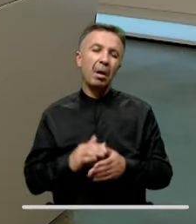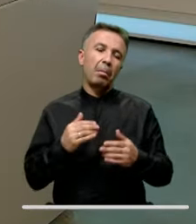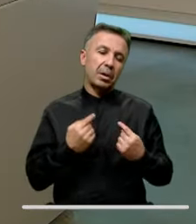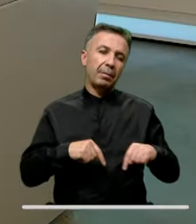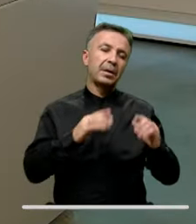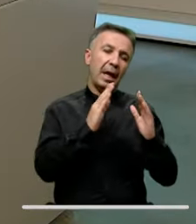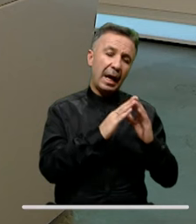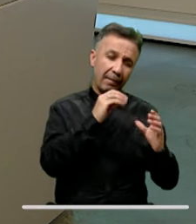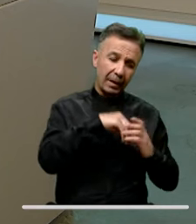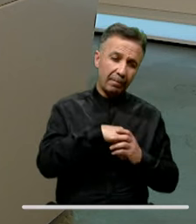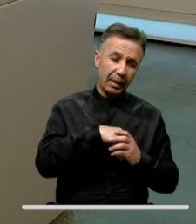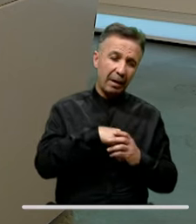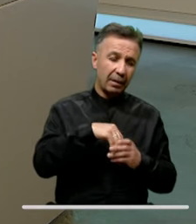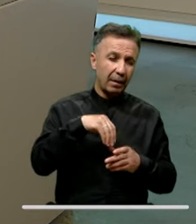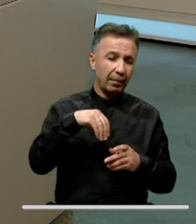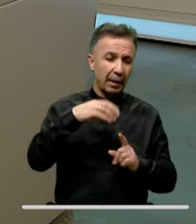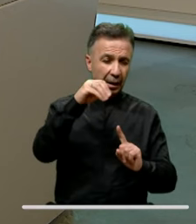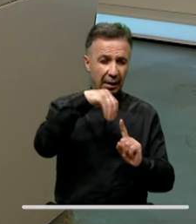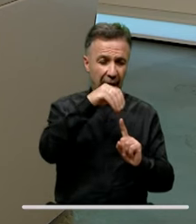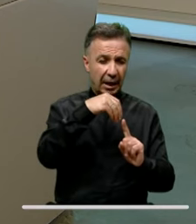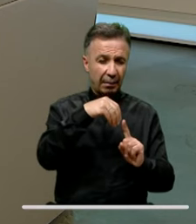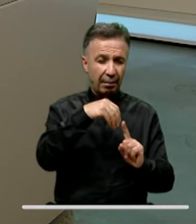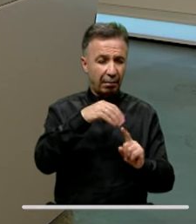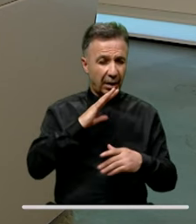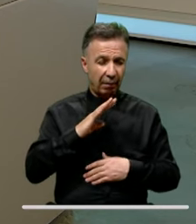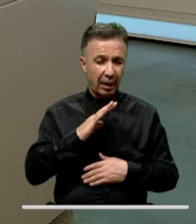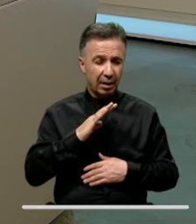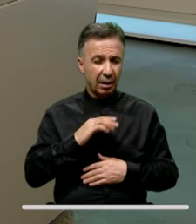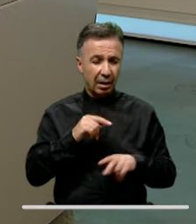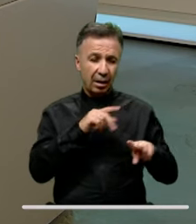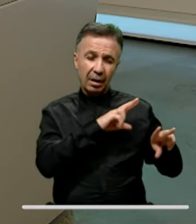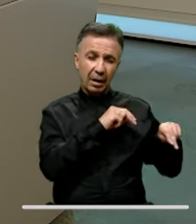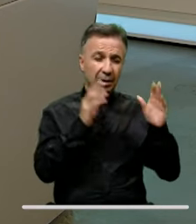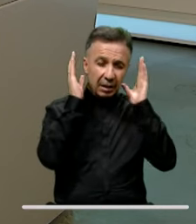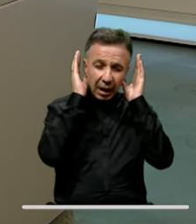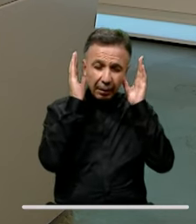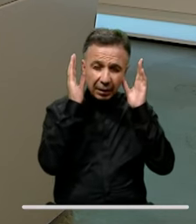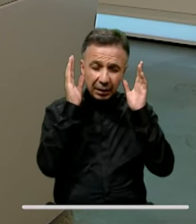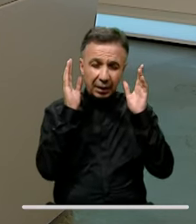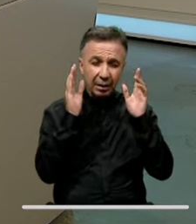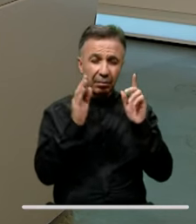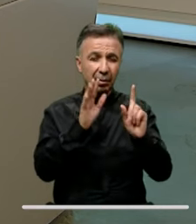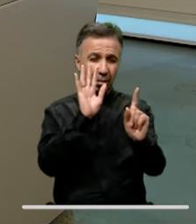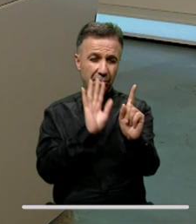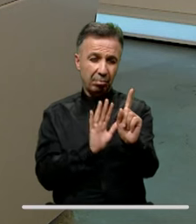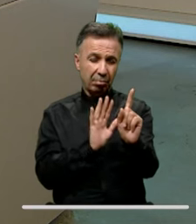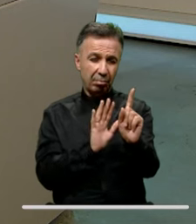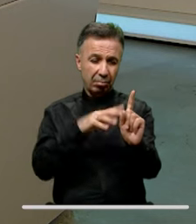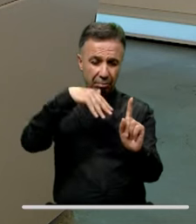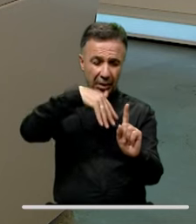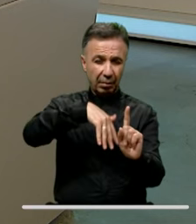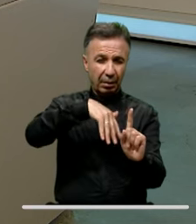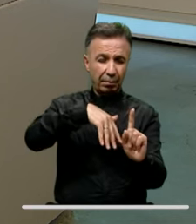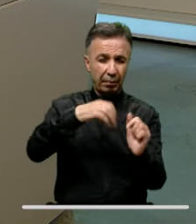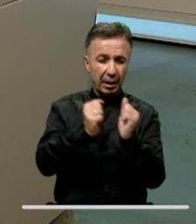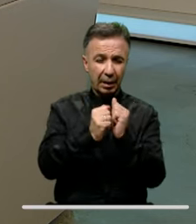aradayız ve bir imam tayin ettik önümüze. Yatsı namazını beraber kılıyoruz. Bu da 27 kat sevap almamıza engel bir durum var